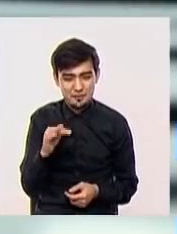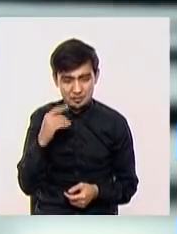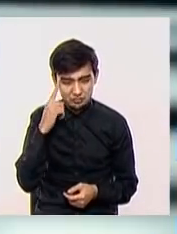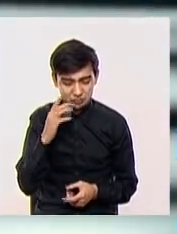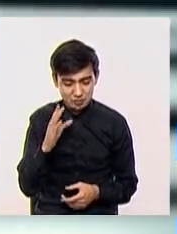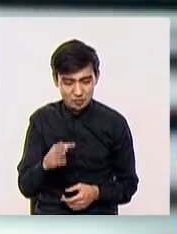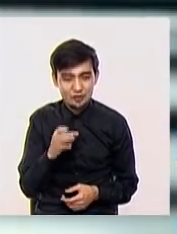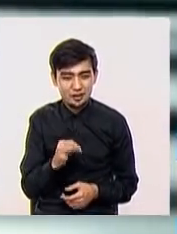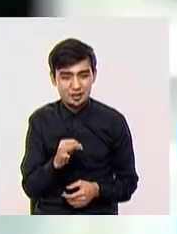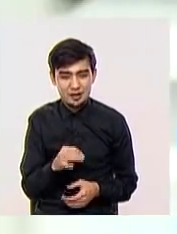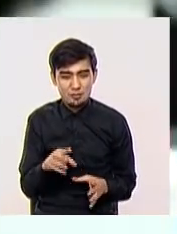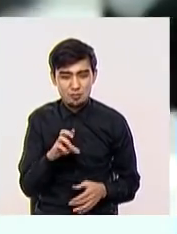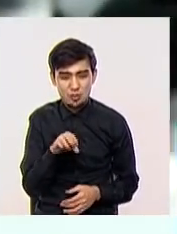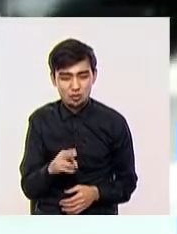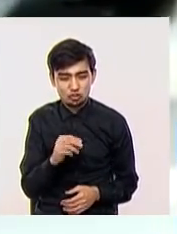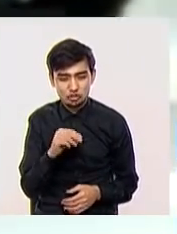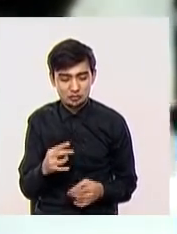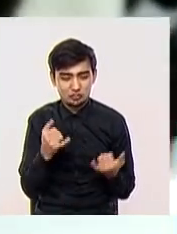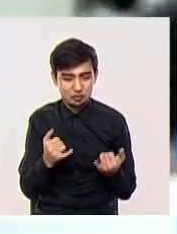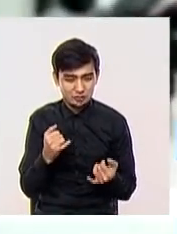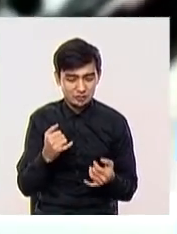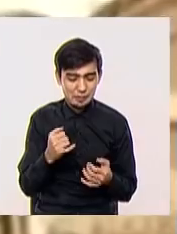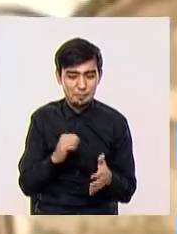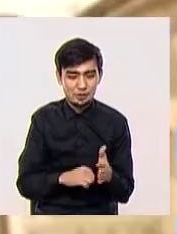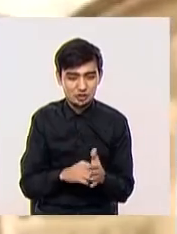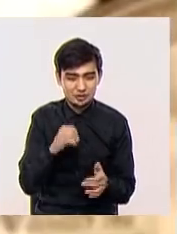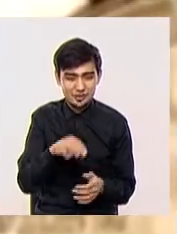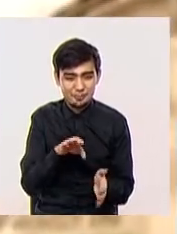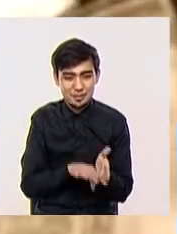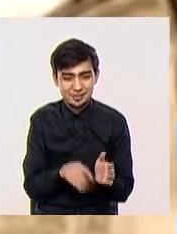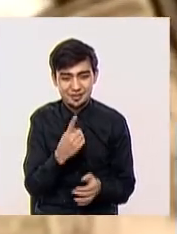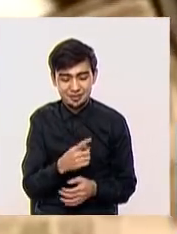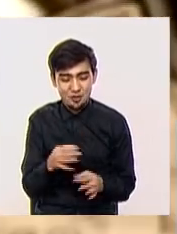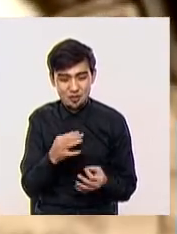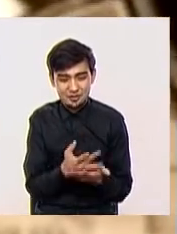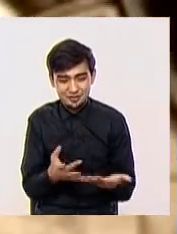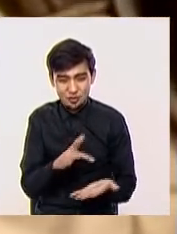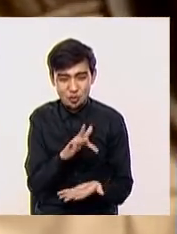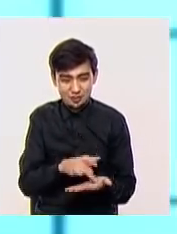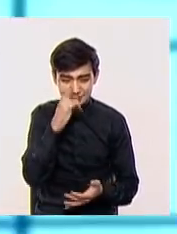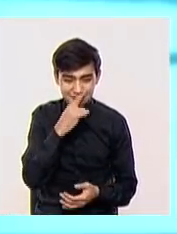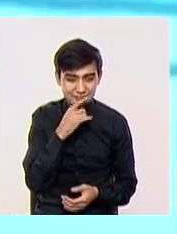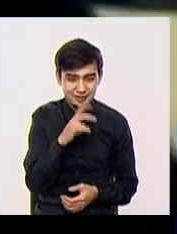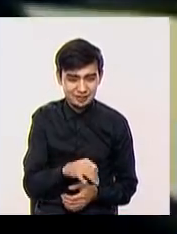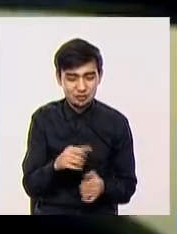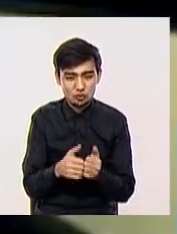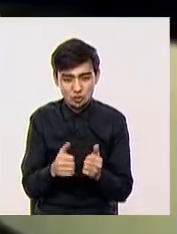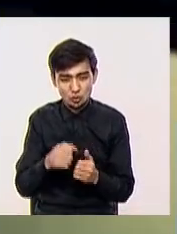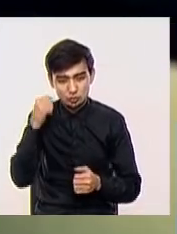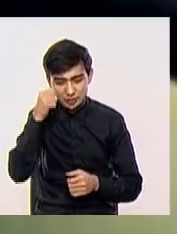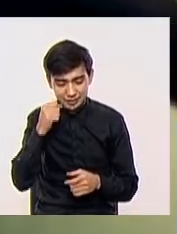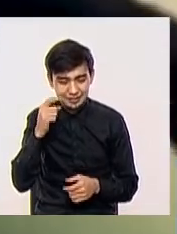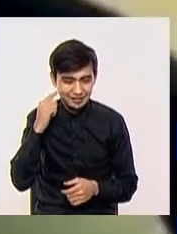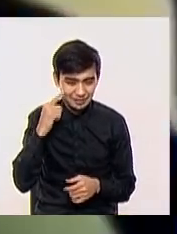В ассоциации блокчейна считают, что причина сегодняшней аварии, оставившей без света не только несколько городов Казахстана, но и соседний Узбекистан